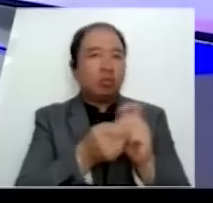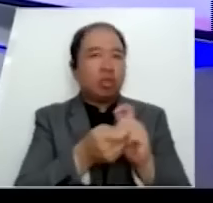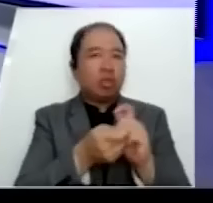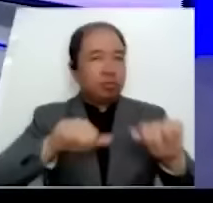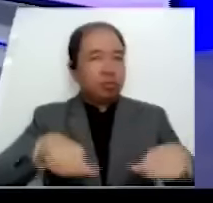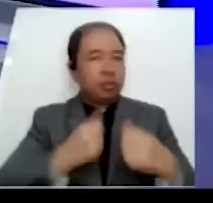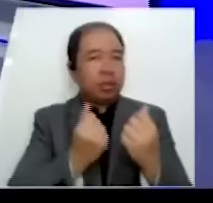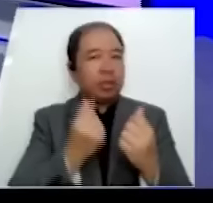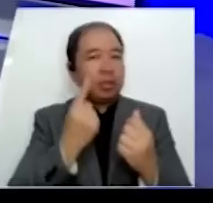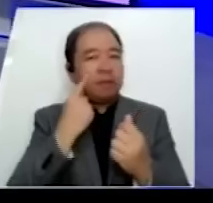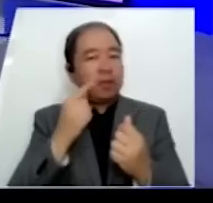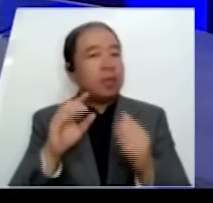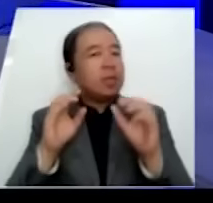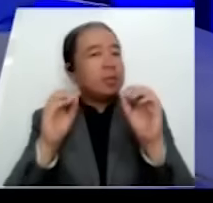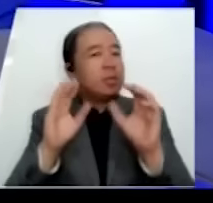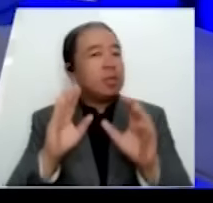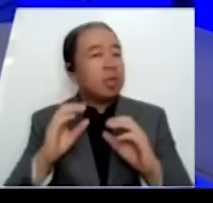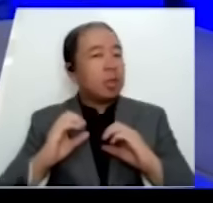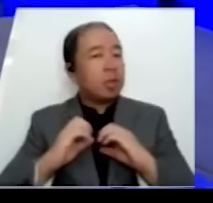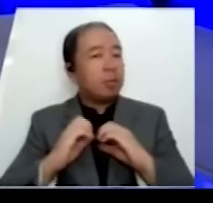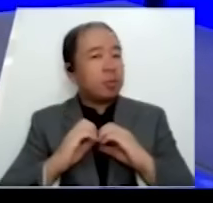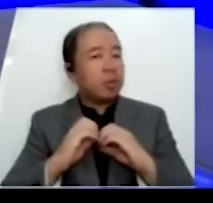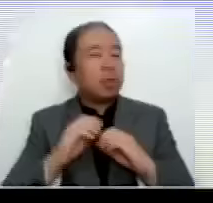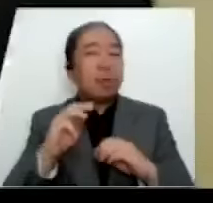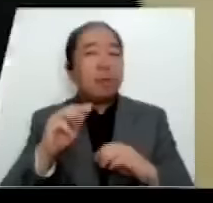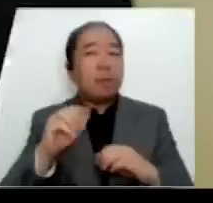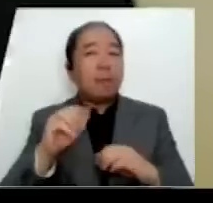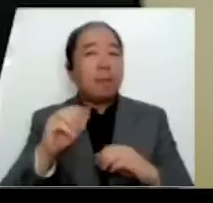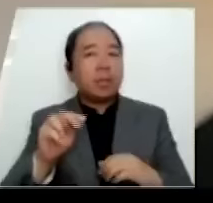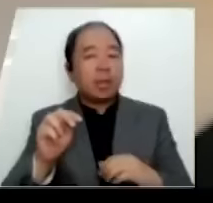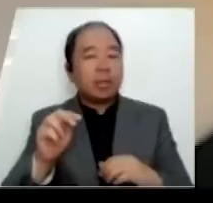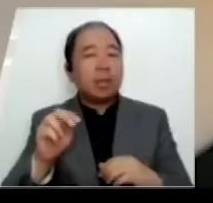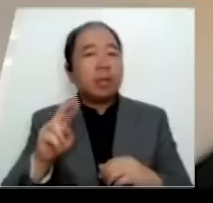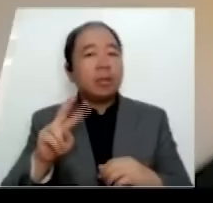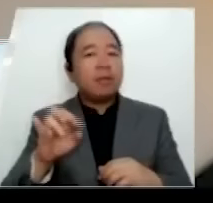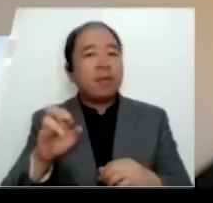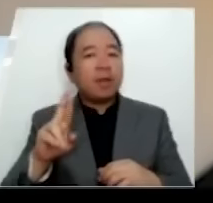Emmy, ni ka po sa Primetime Queen, Marian De Vera.